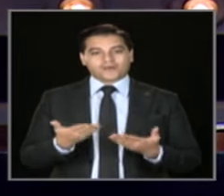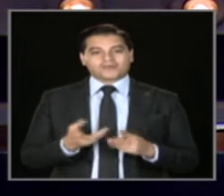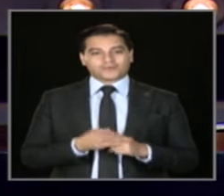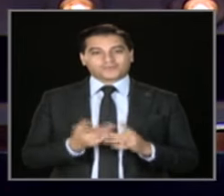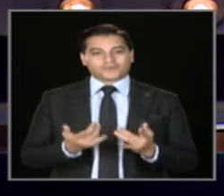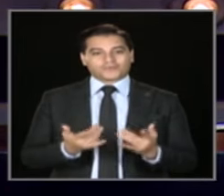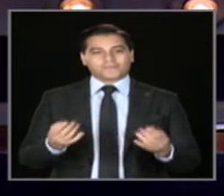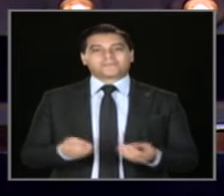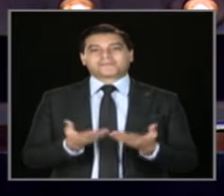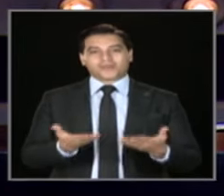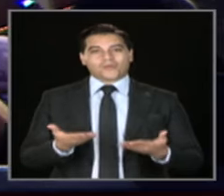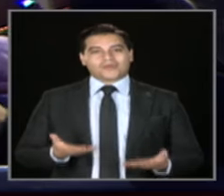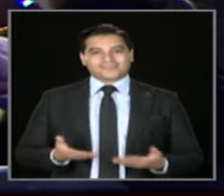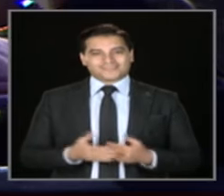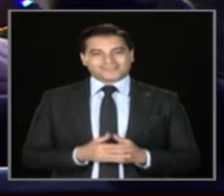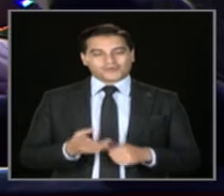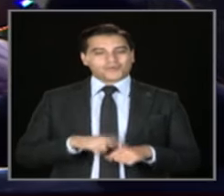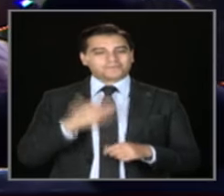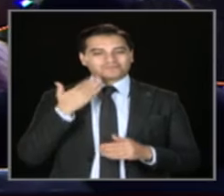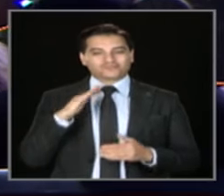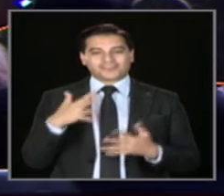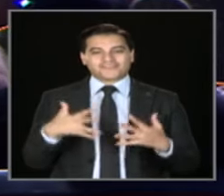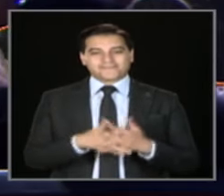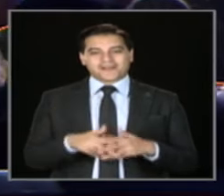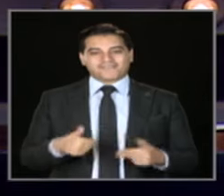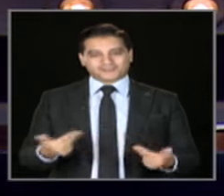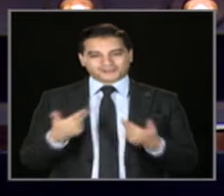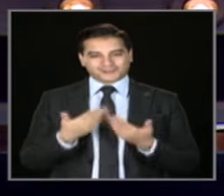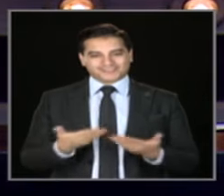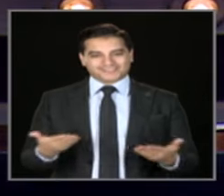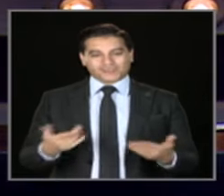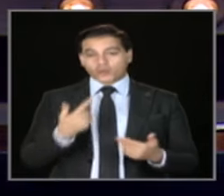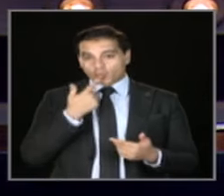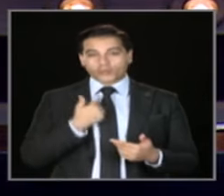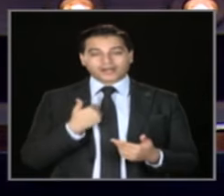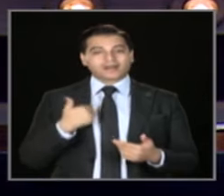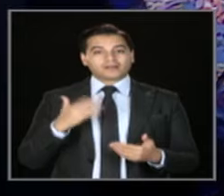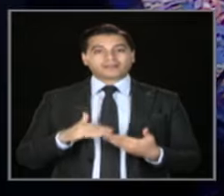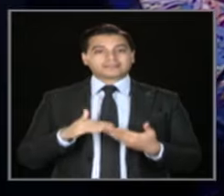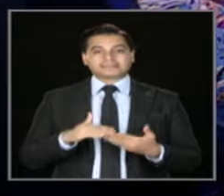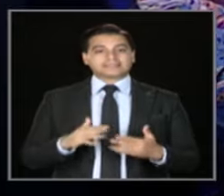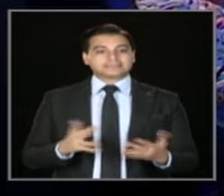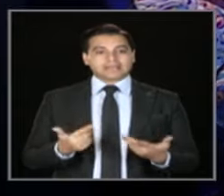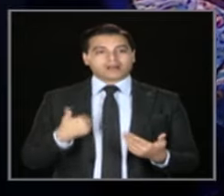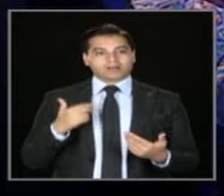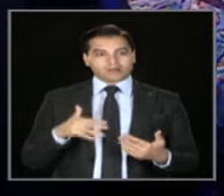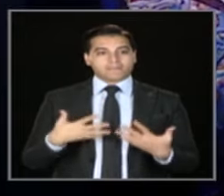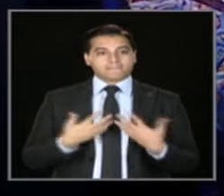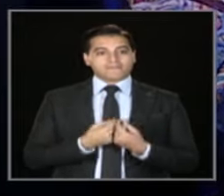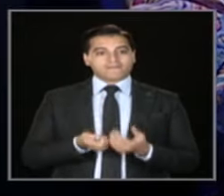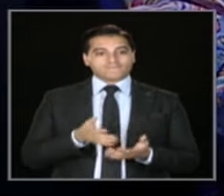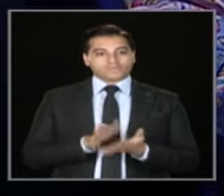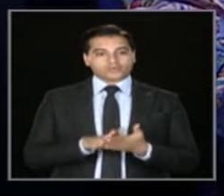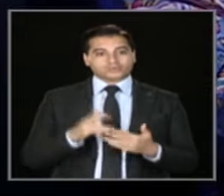اه منورنا مشرفينا في الاستوديو ربنا يخليك قولي لي نقدر نساعدكم ازاي ان احنا نوفر